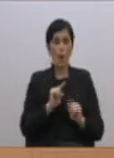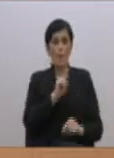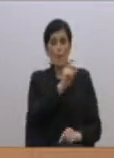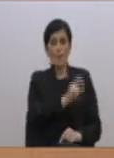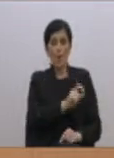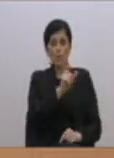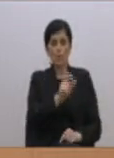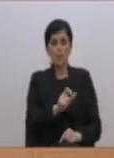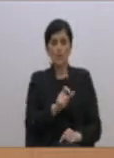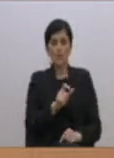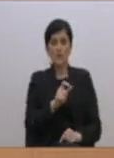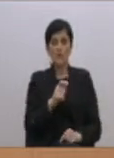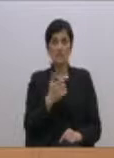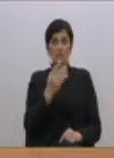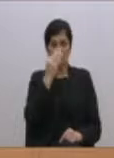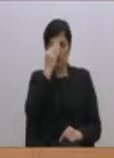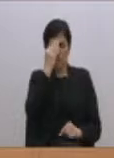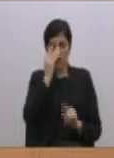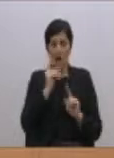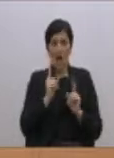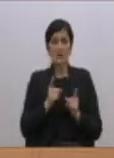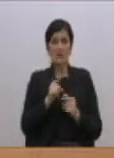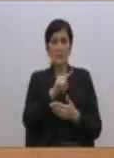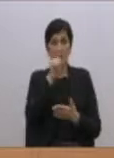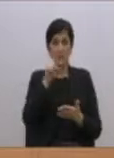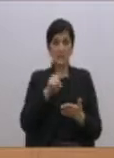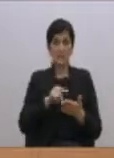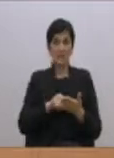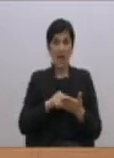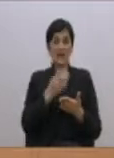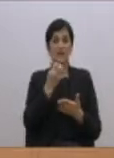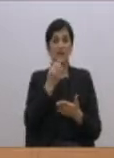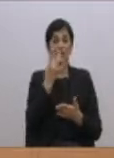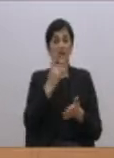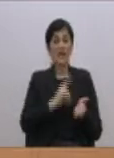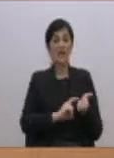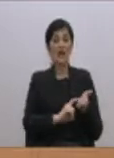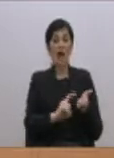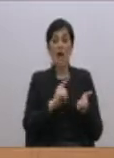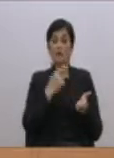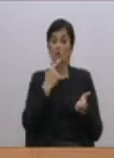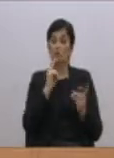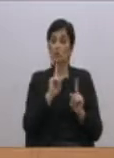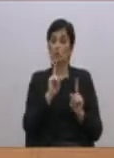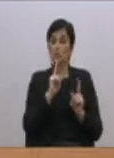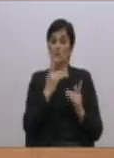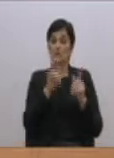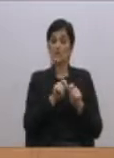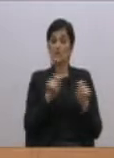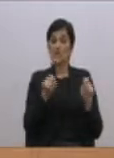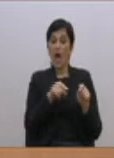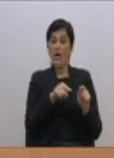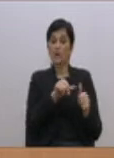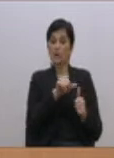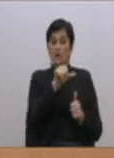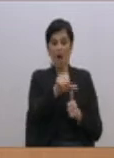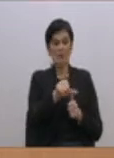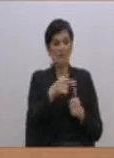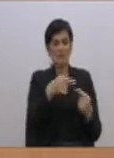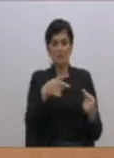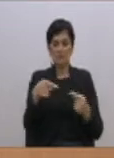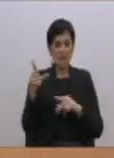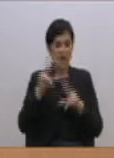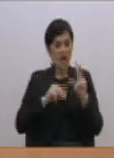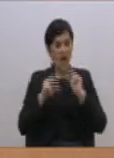წარმომადგენლის არსებითი საკითხი საჯაროების გარდა კიდევ ერთხელ ხაზს უსვამ. არ გაგითვალისწინებიათ, ასევე